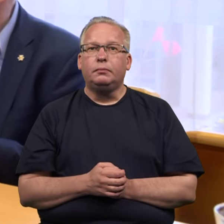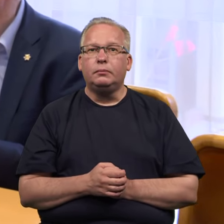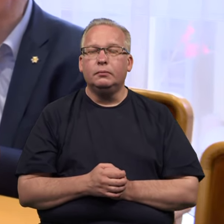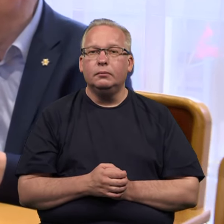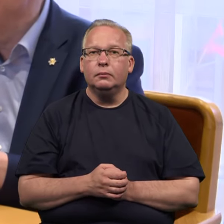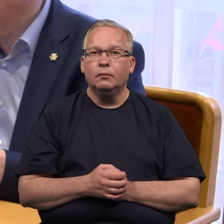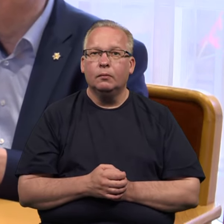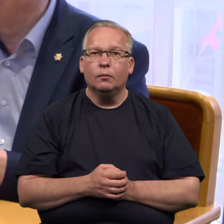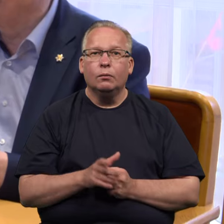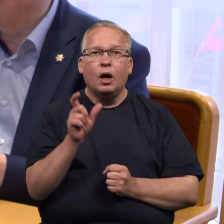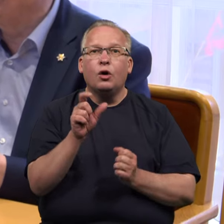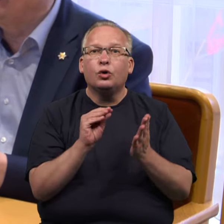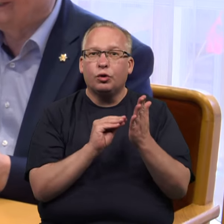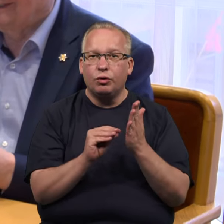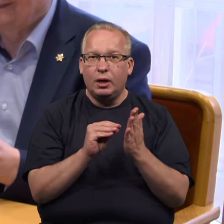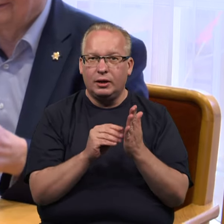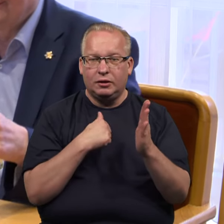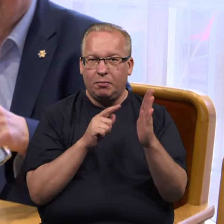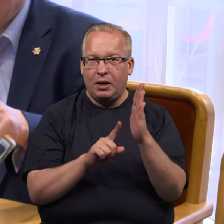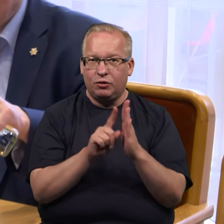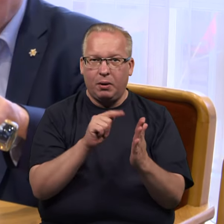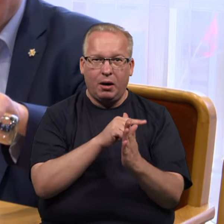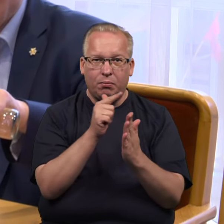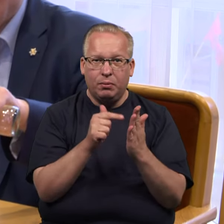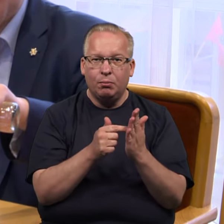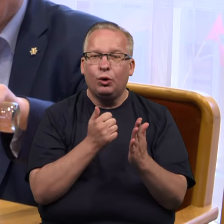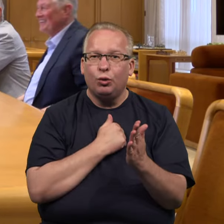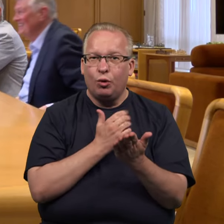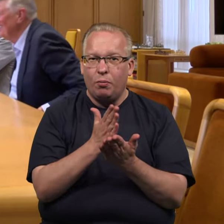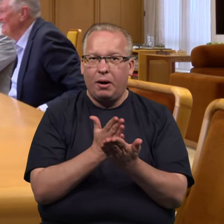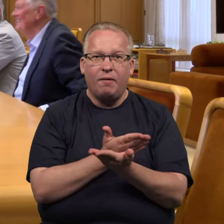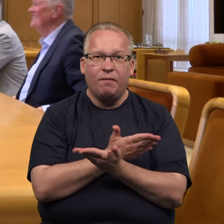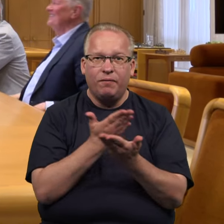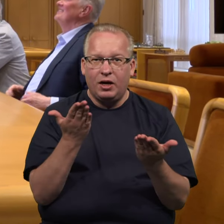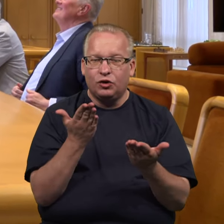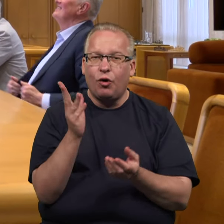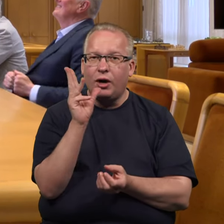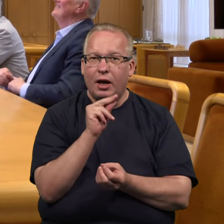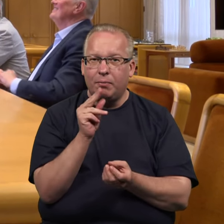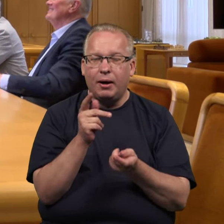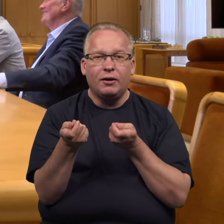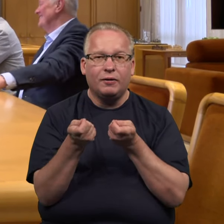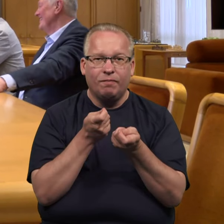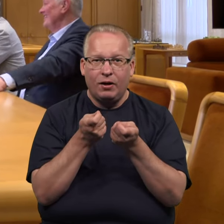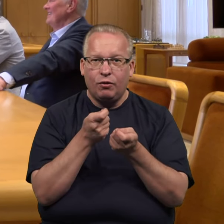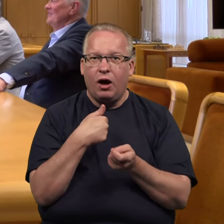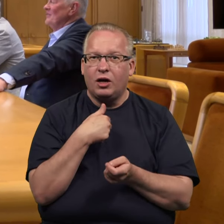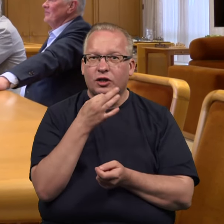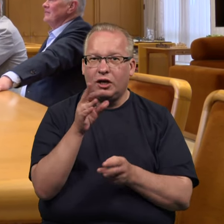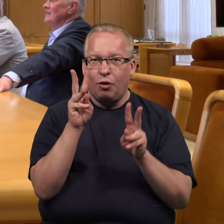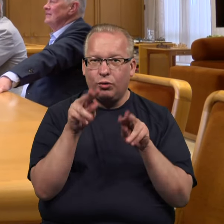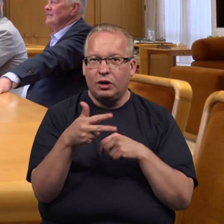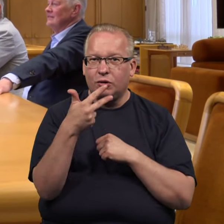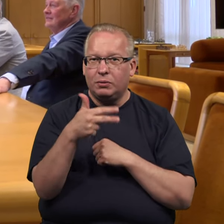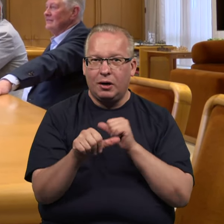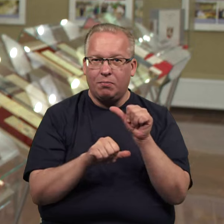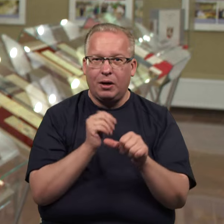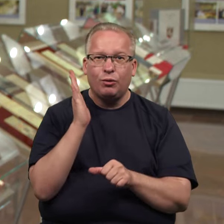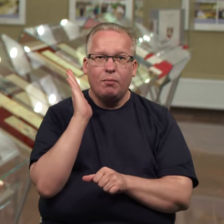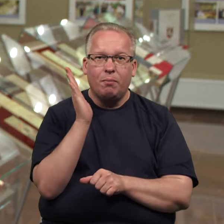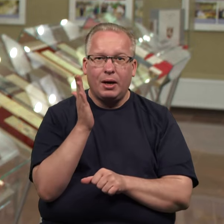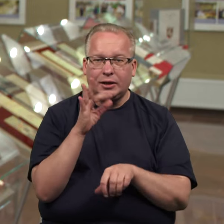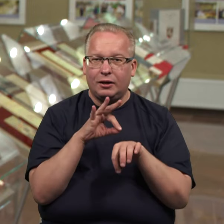pradžioje klausė, ar aš turiu patirties viešo kalbėjimo ir ar turiu patirties vadovavimo. Tai sakau, aš nežinau, 30 metų paskaitas